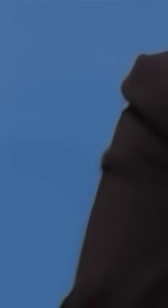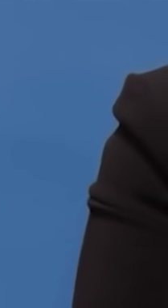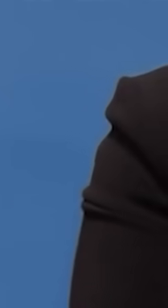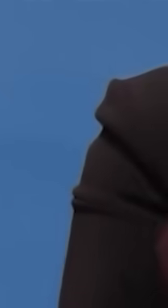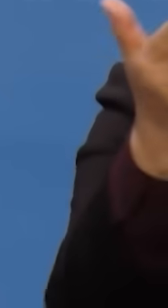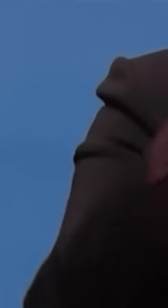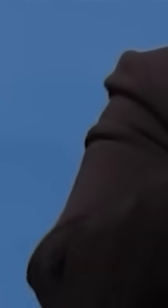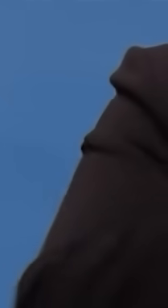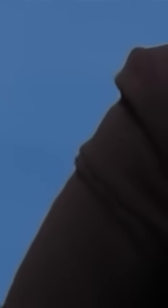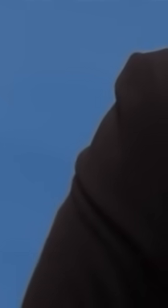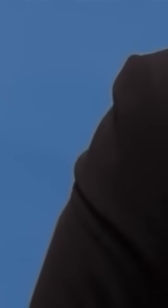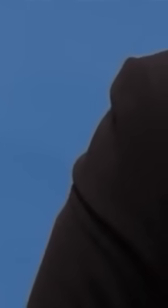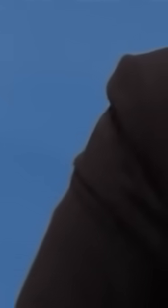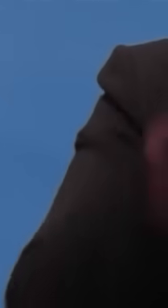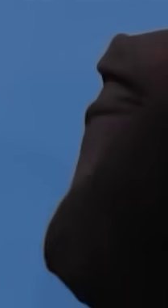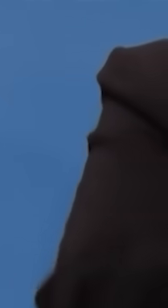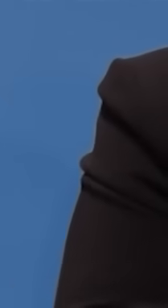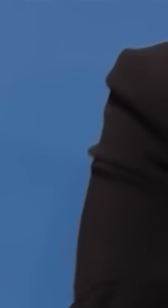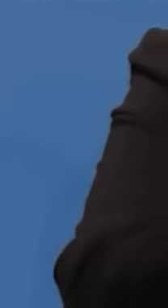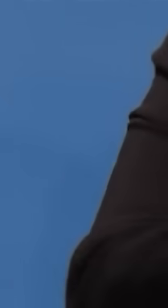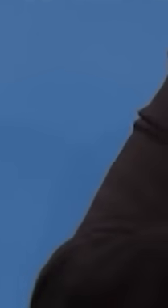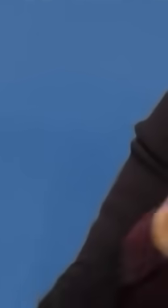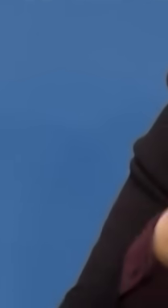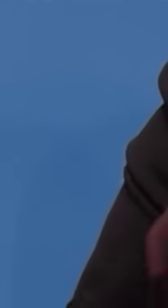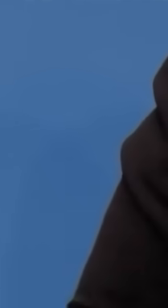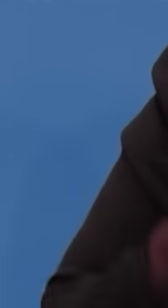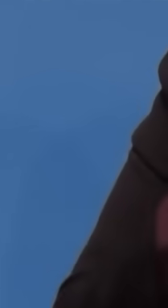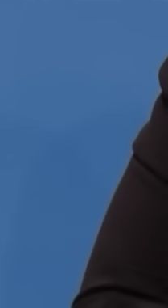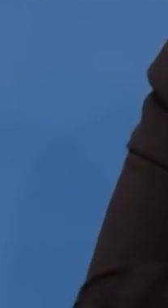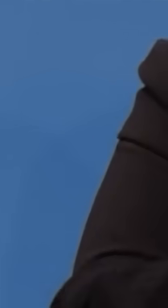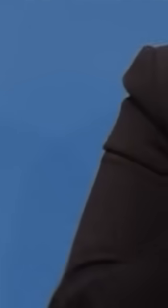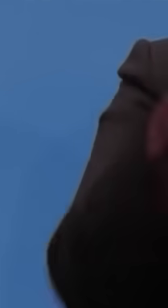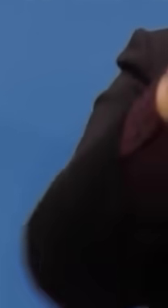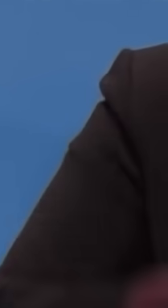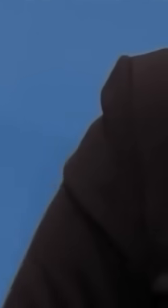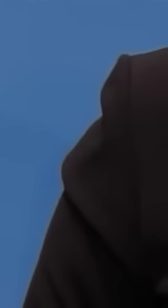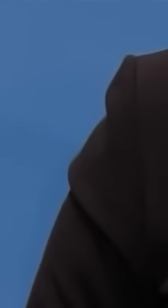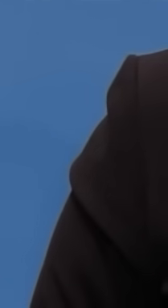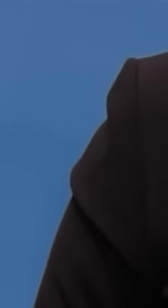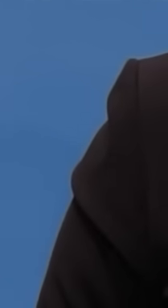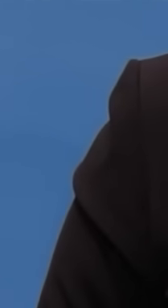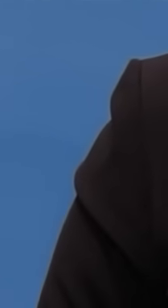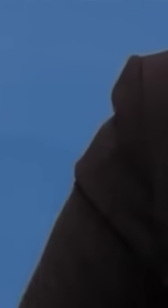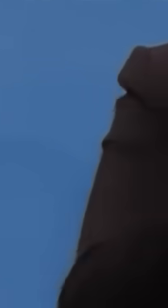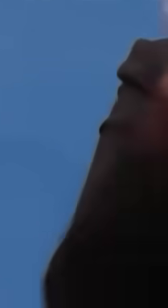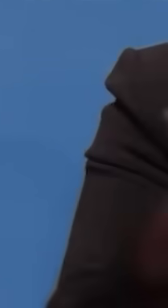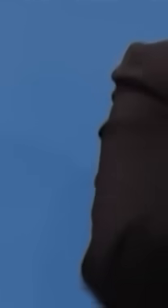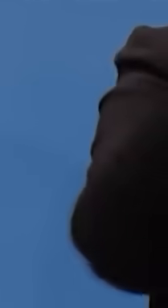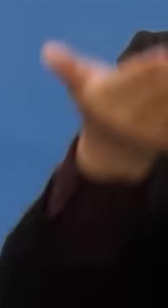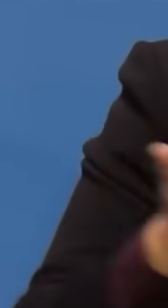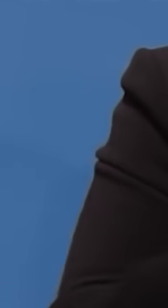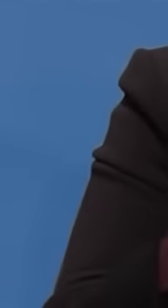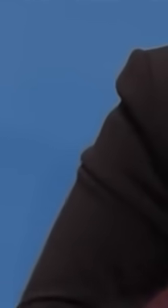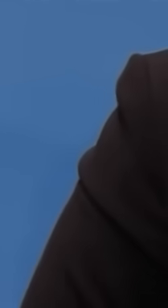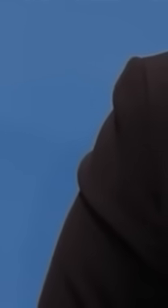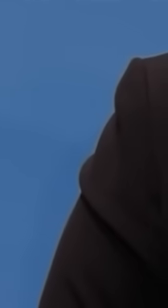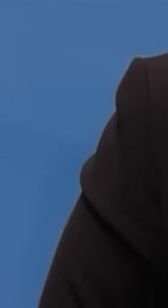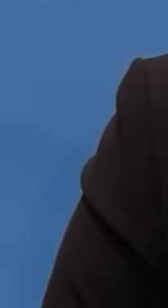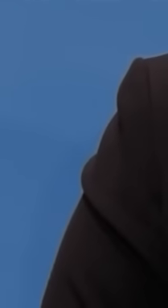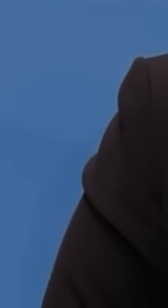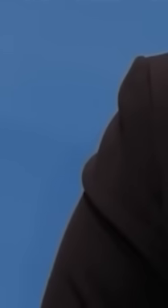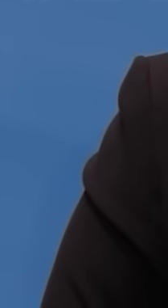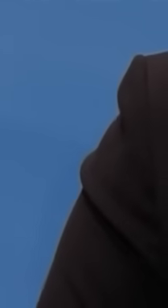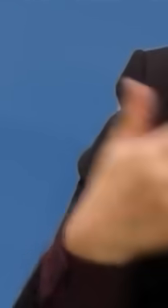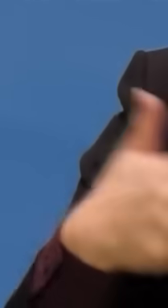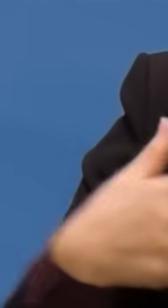안내하겠습니다. 험한 길 마다 않고 걸어가겠습니다. 국민 여러분, 국민들은 항상